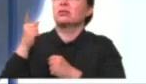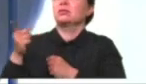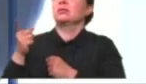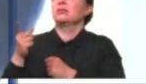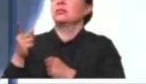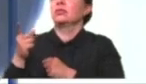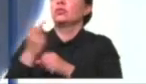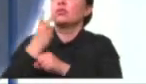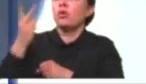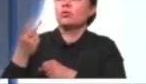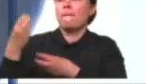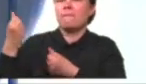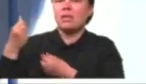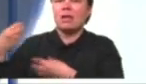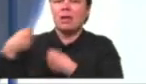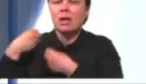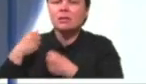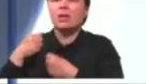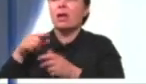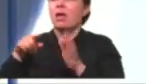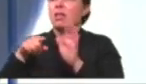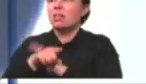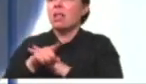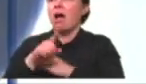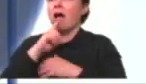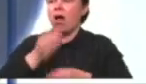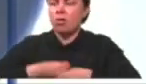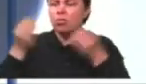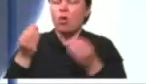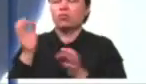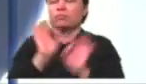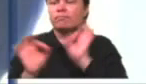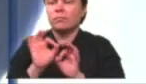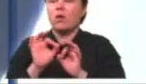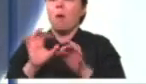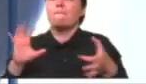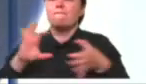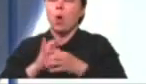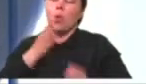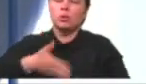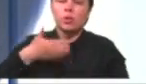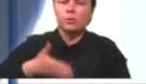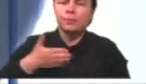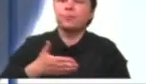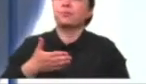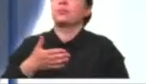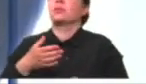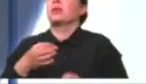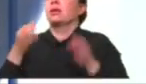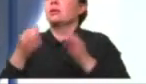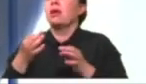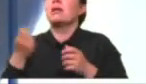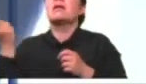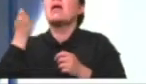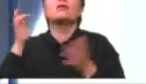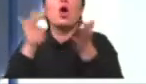i dostępności środków na inwestycje w rewitalizację linii kolejowych. Na chwilę obecną docieramy do